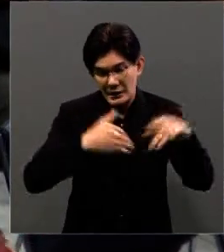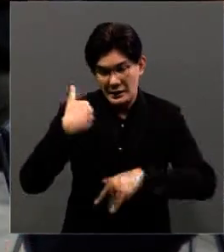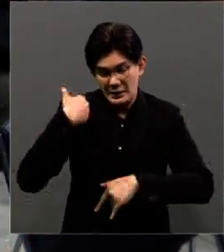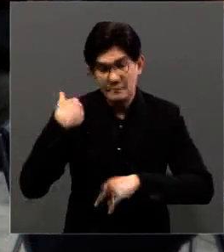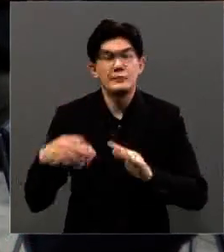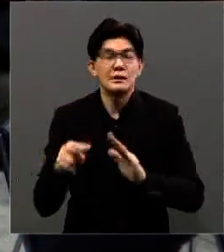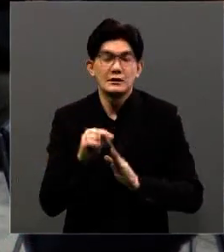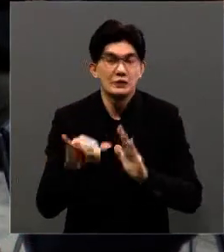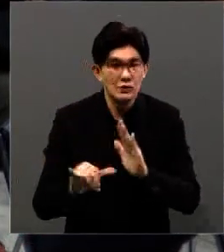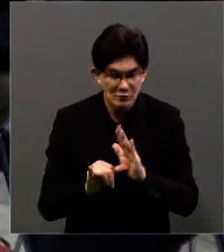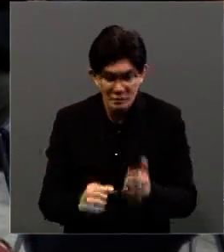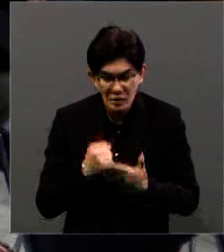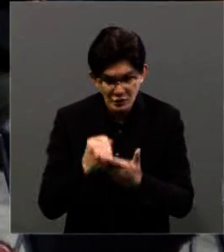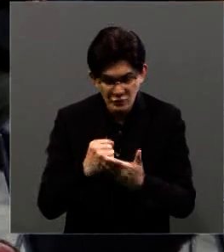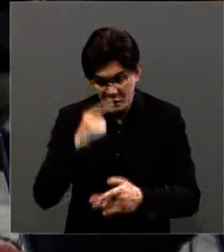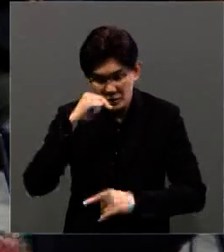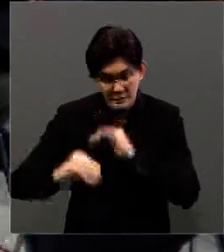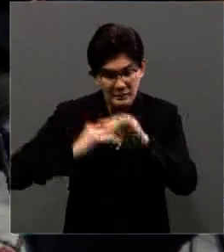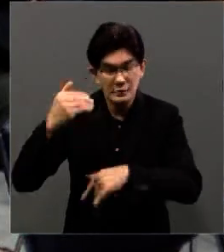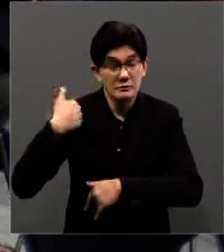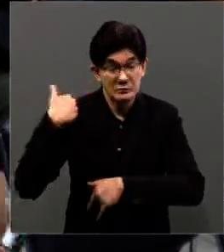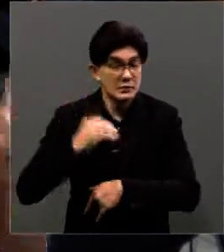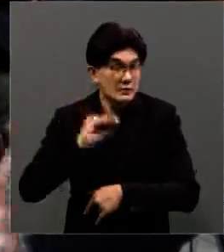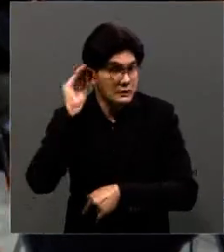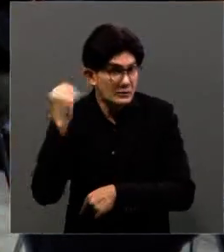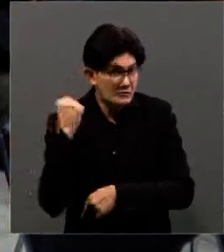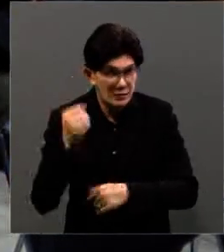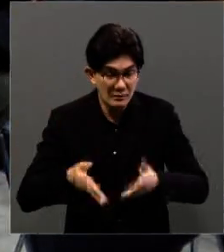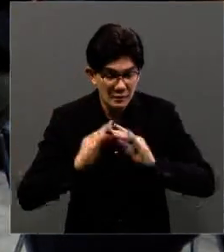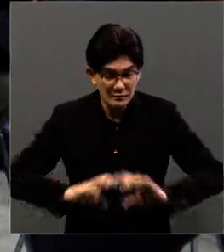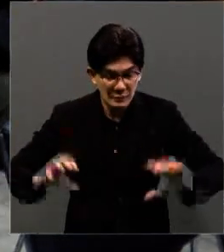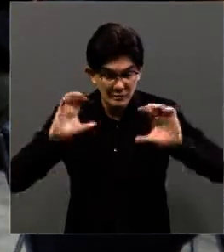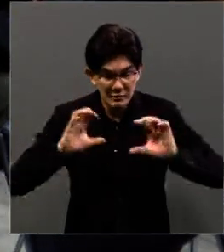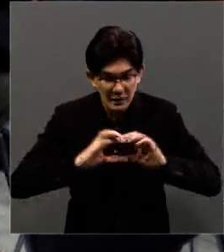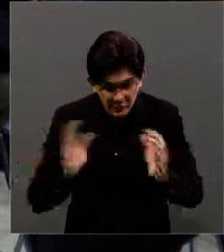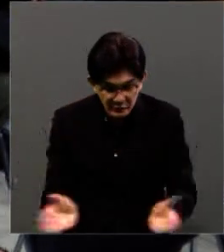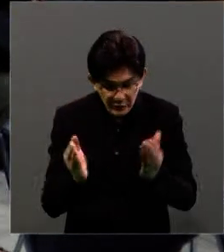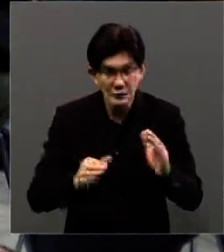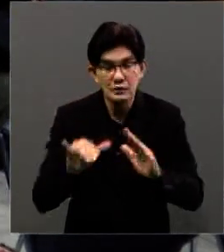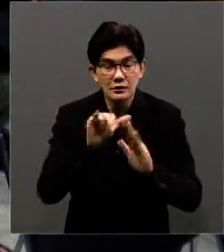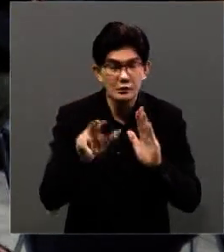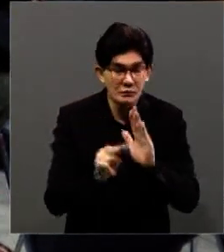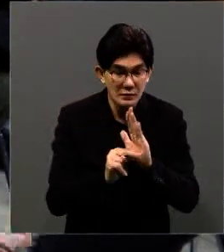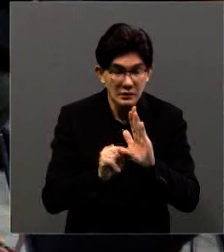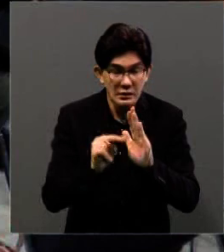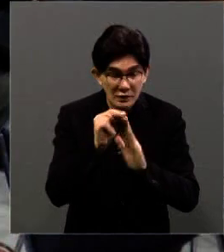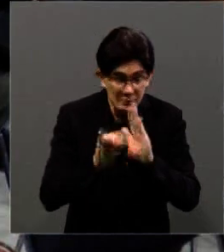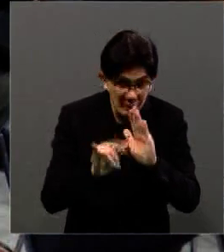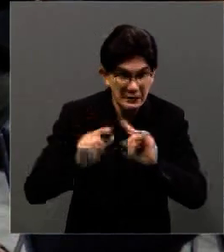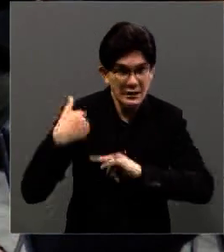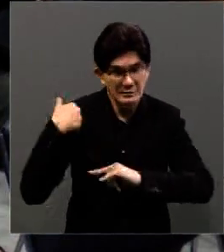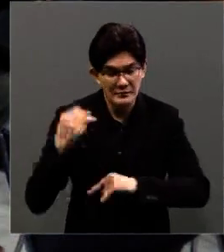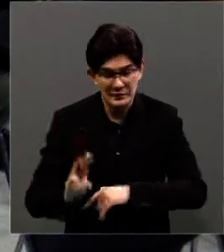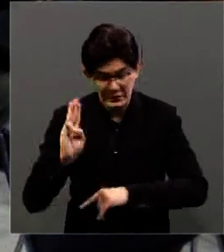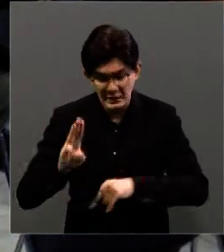ของนโยบายสวัสดิการไทยก้าวหน้าซึ่งมั่นใจว่าการจัดตั้งรัฐบาลเพื่อขับเคลื่อนนโยบายต่างๆตามที่ได้สัญญา